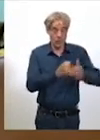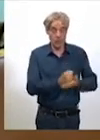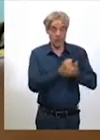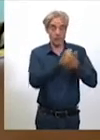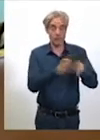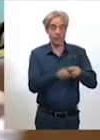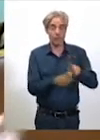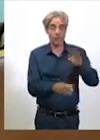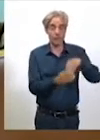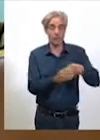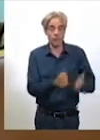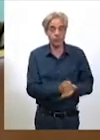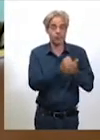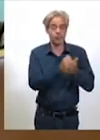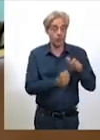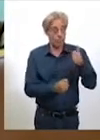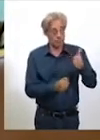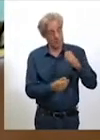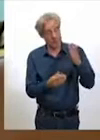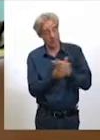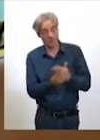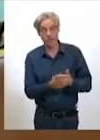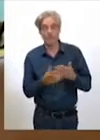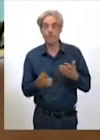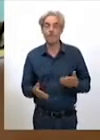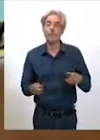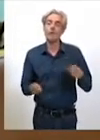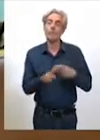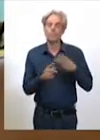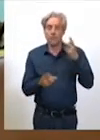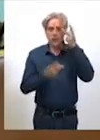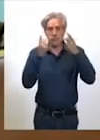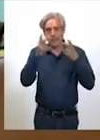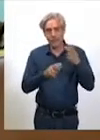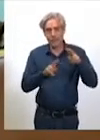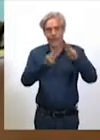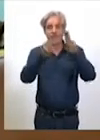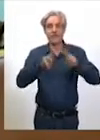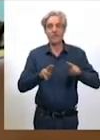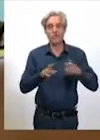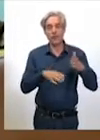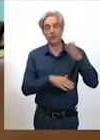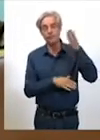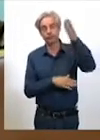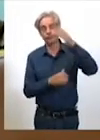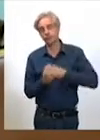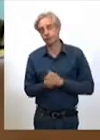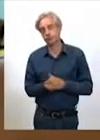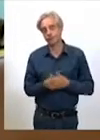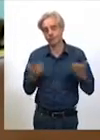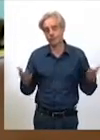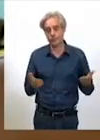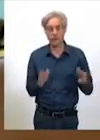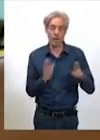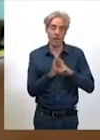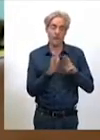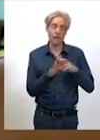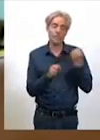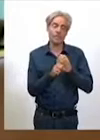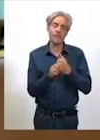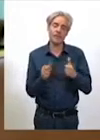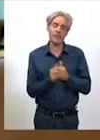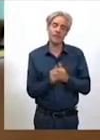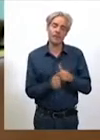peuvent éventuellement aller intervenir dans d'autres villes. Et puis on porte aussi une vision internationaliste de l'économie sociale et solidaire. Je fais référence au travail qu'on avait mené